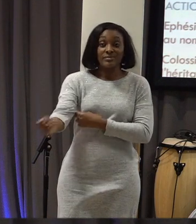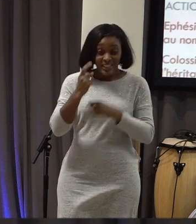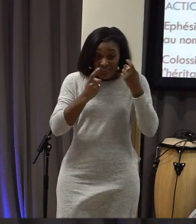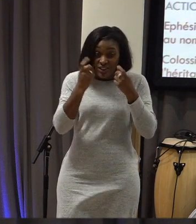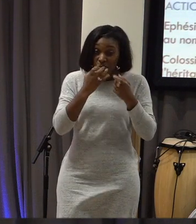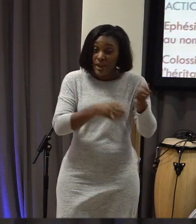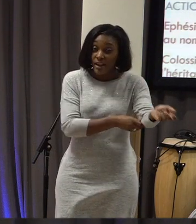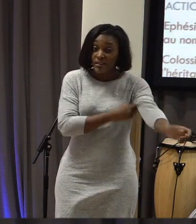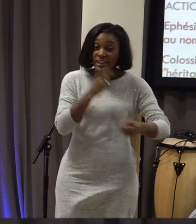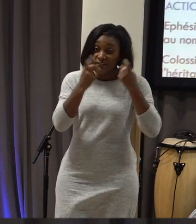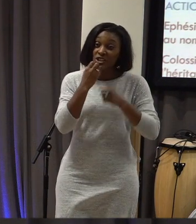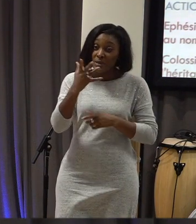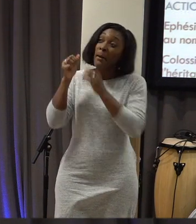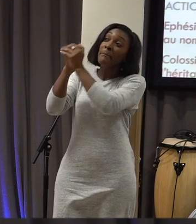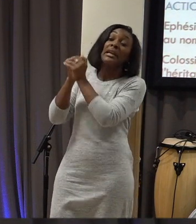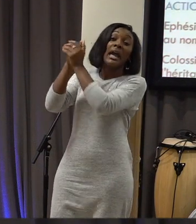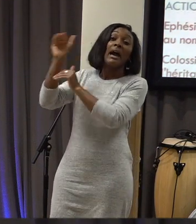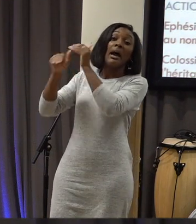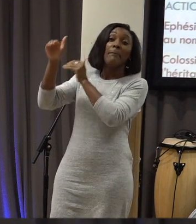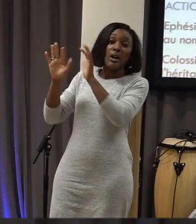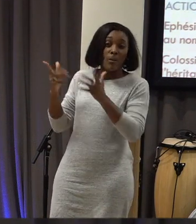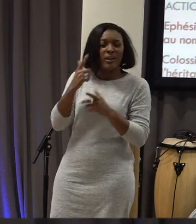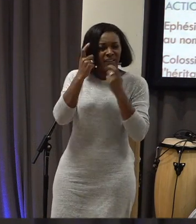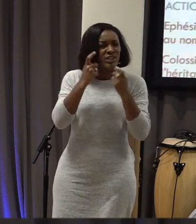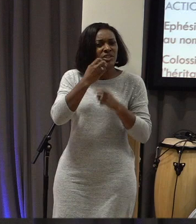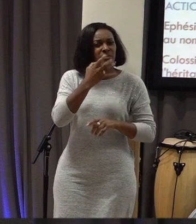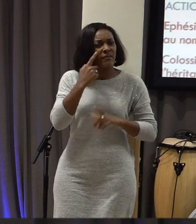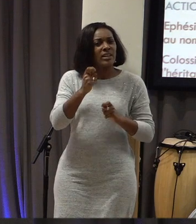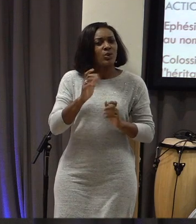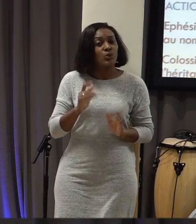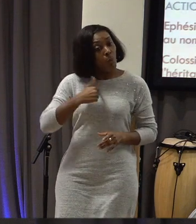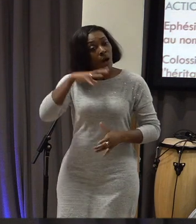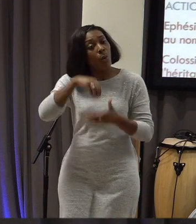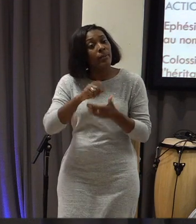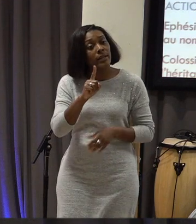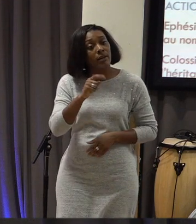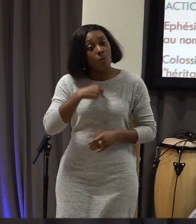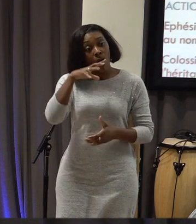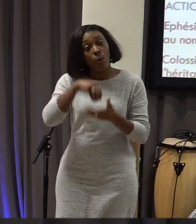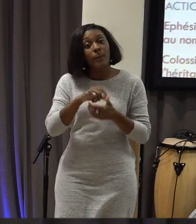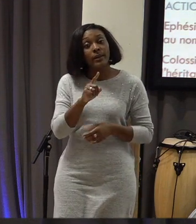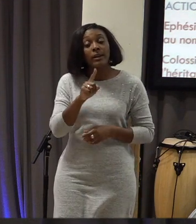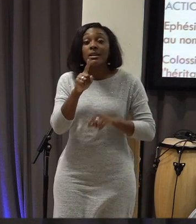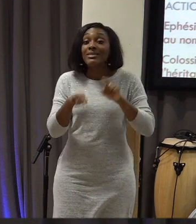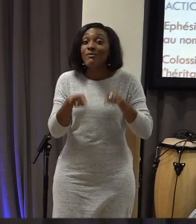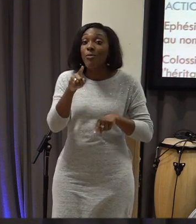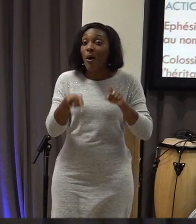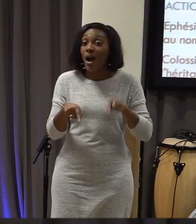Réfléchissons à la manière dont nous prions parfois notre Dieu. Et je m'inclus dedans. Parce que parfois, on